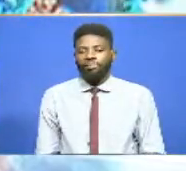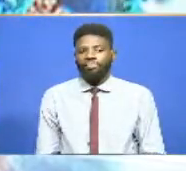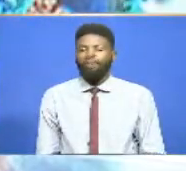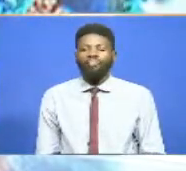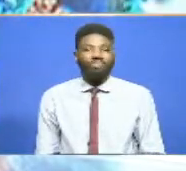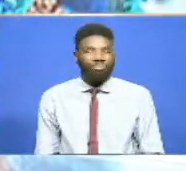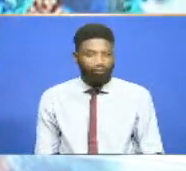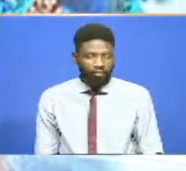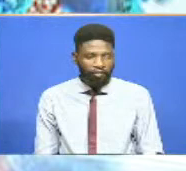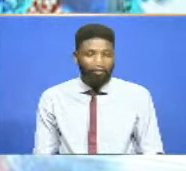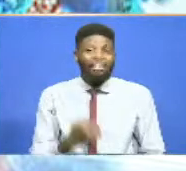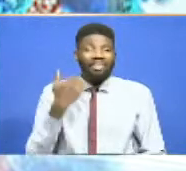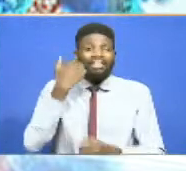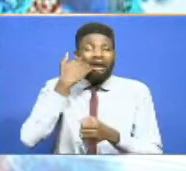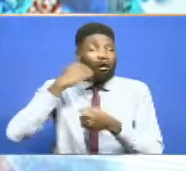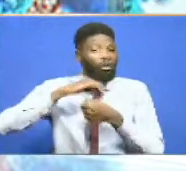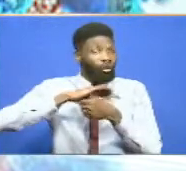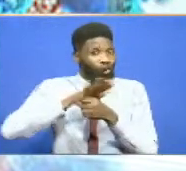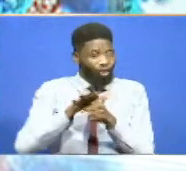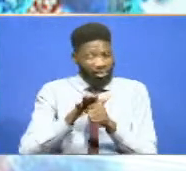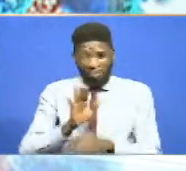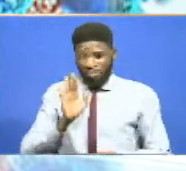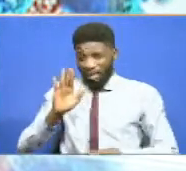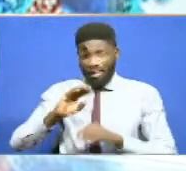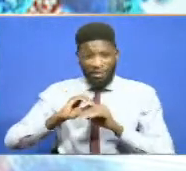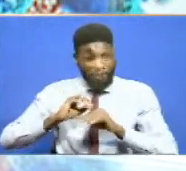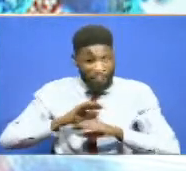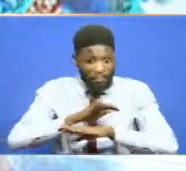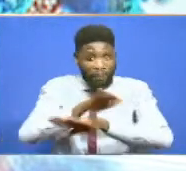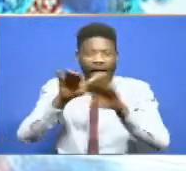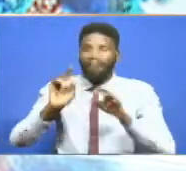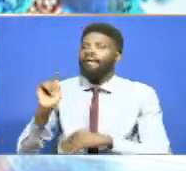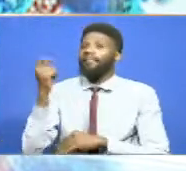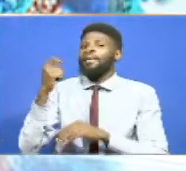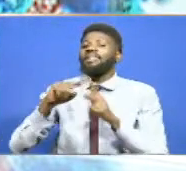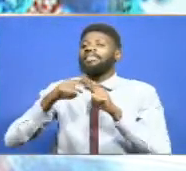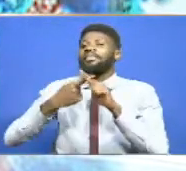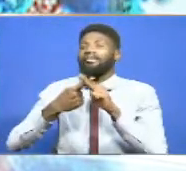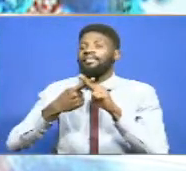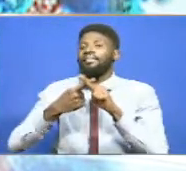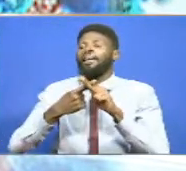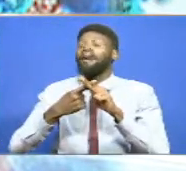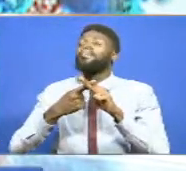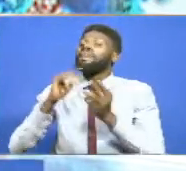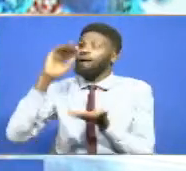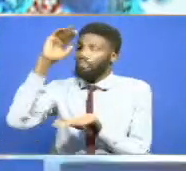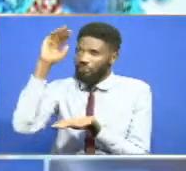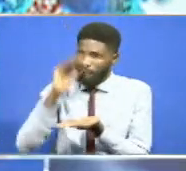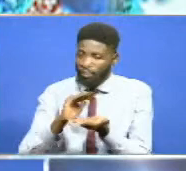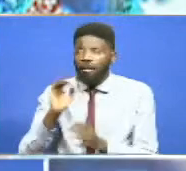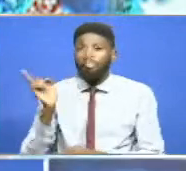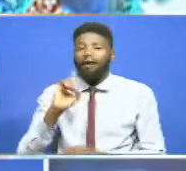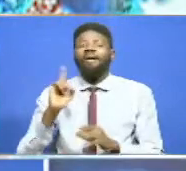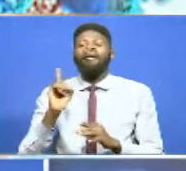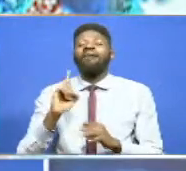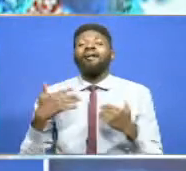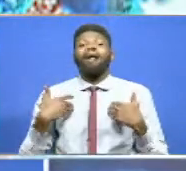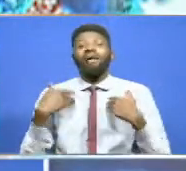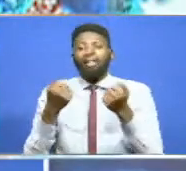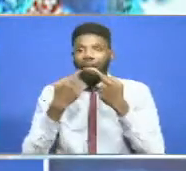Na kiwango cha maambukizi ya ugonjwa corona nchini kimeanza kupungua, huku Wizara ya Afya ikitangaza kwamba visa